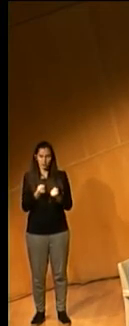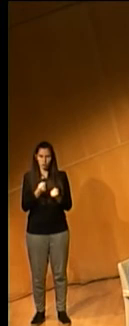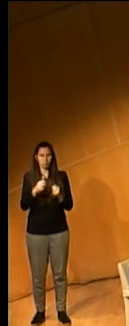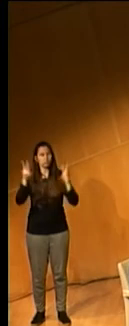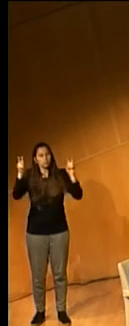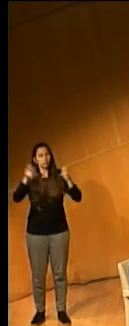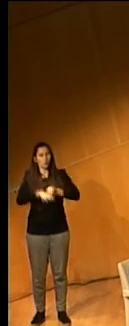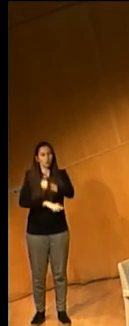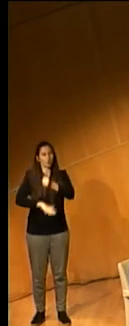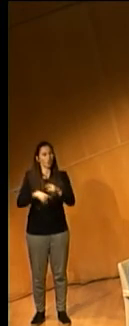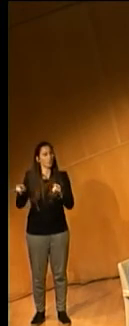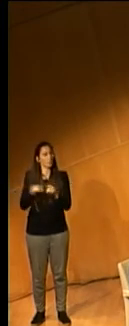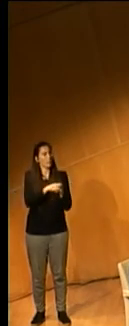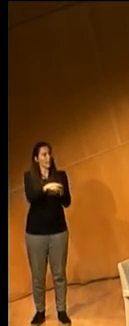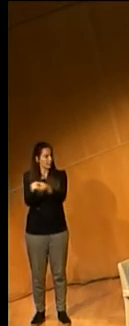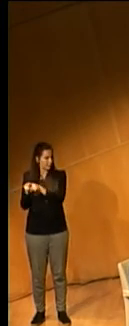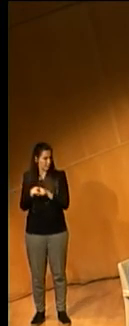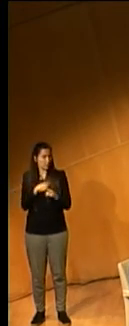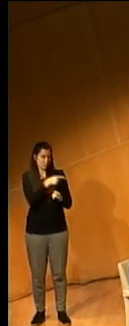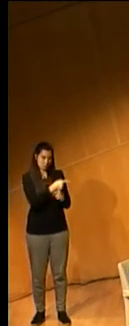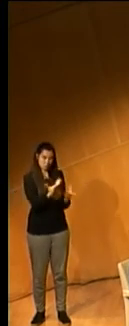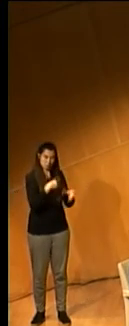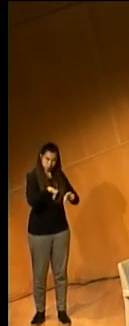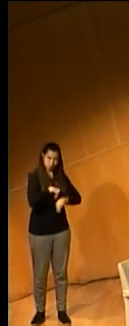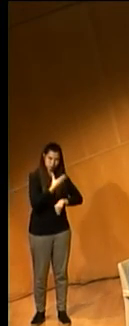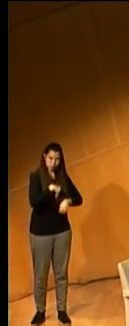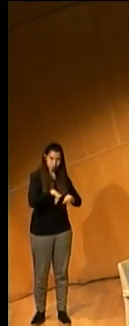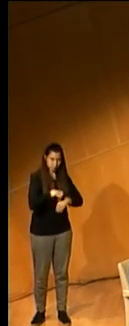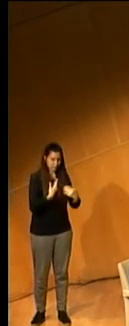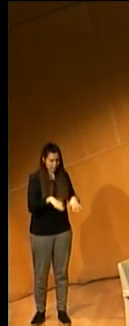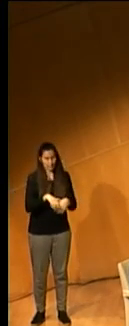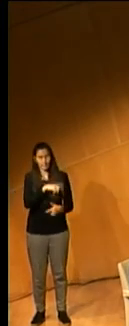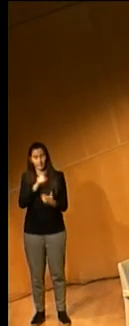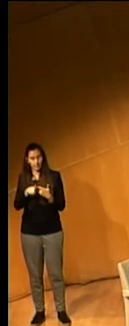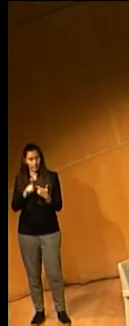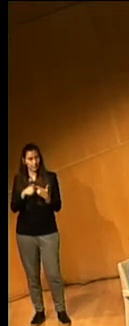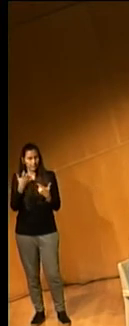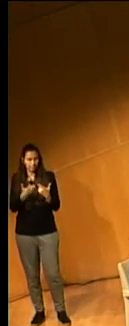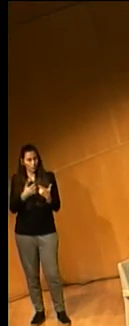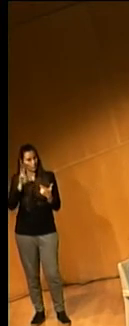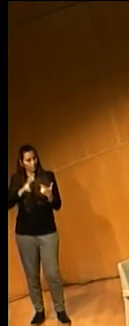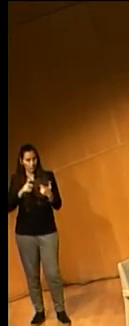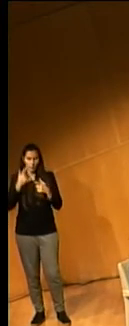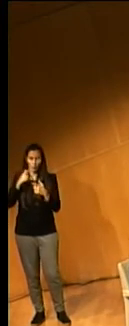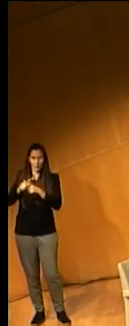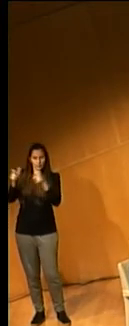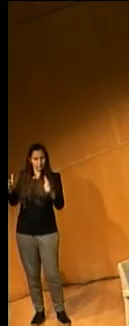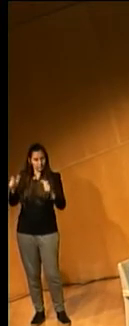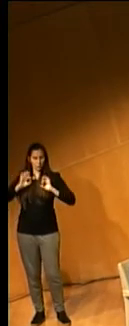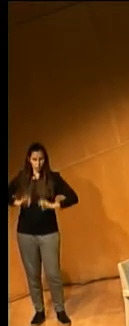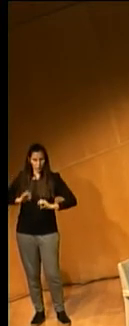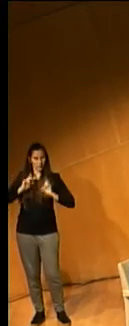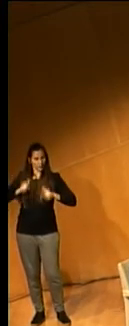commun. Le deuxième objectif, c'est une plus grande flexibilité dans l'organisation de l'accompagnement humain pour les établissements scolaires et les